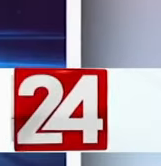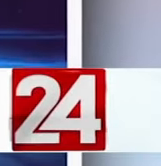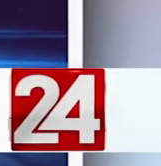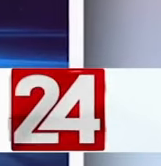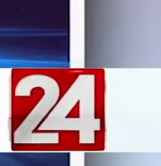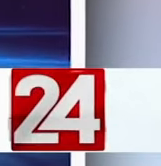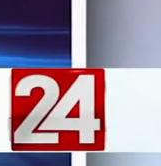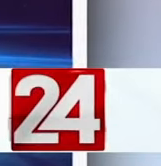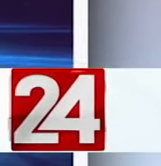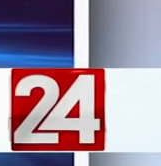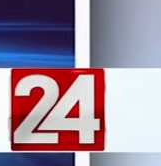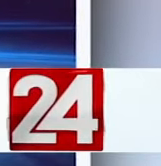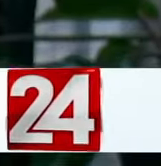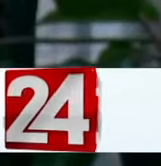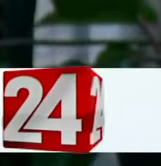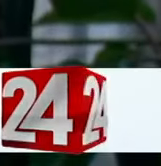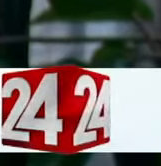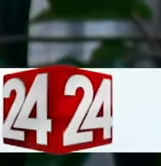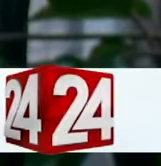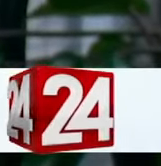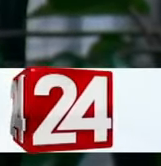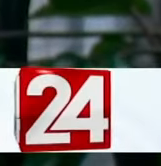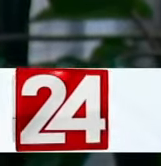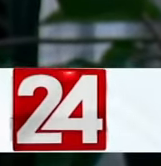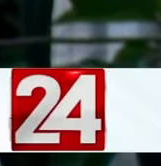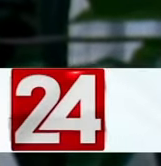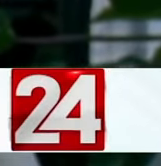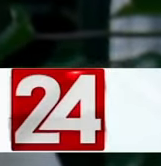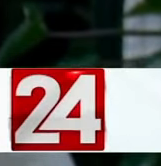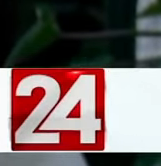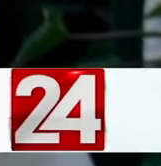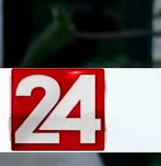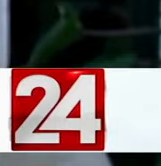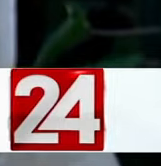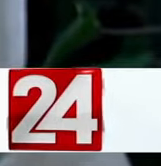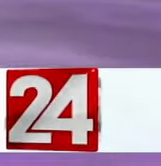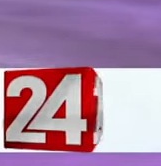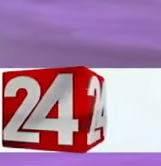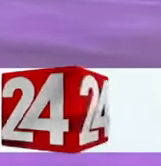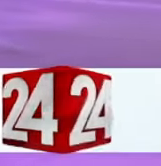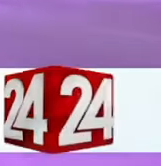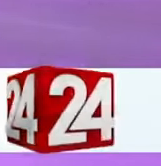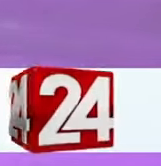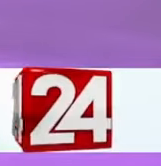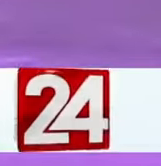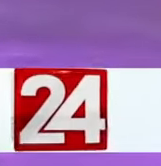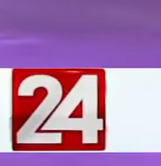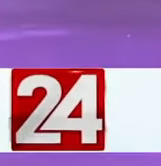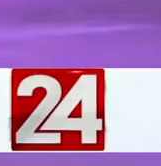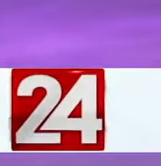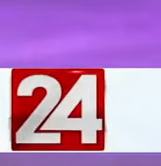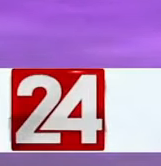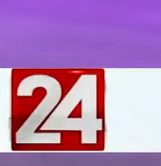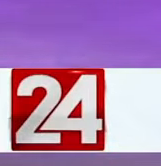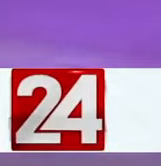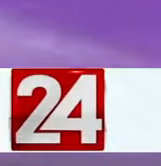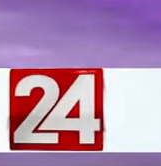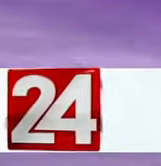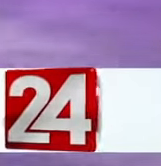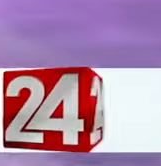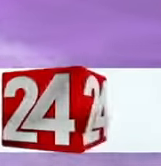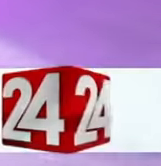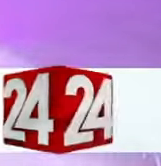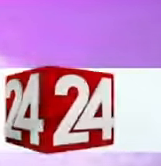kasunod ng trending pilot ng Hearts on Ice. Si Young Lim nagkwento sa skating tutorials with